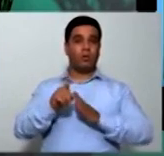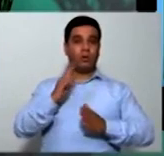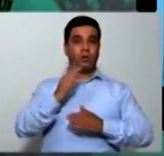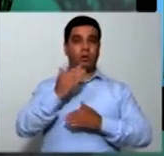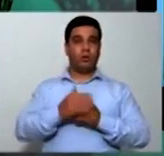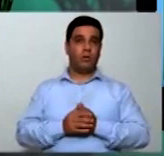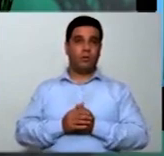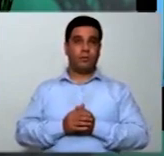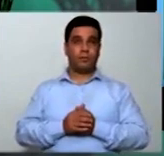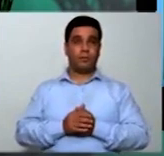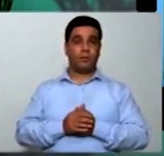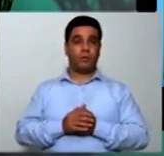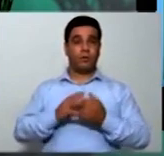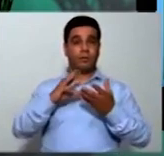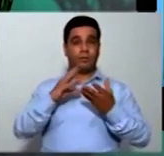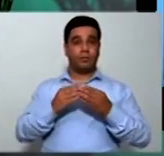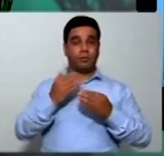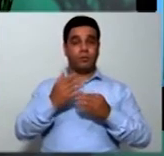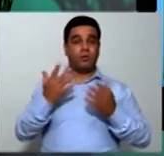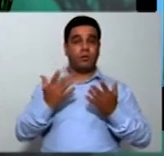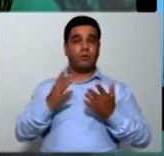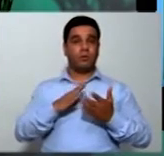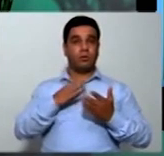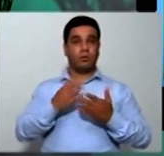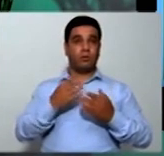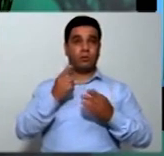boshlaydi. Natija qanday bo'ldi?